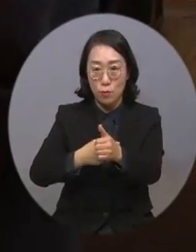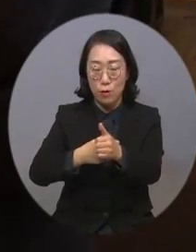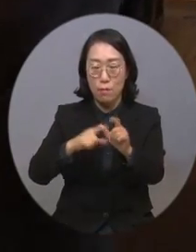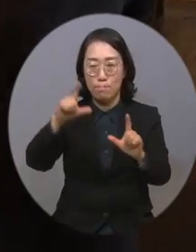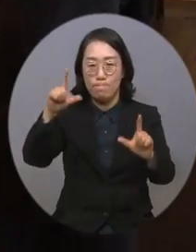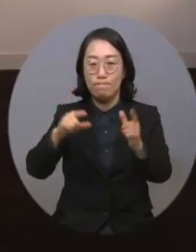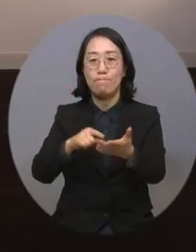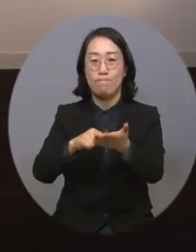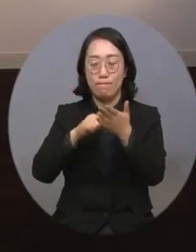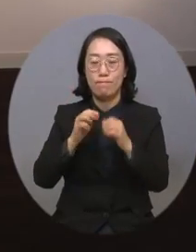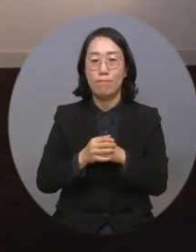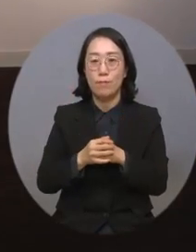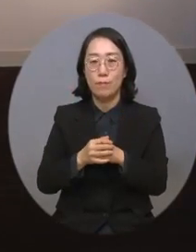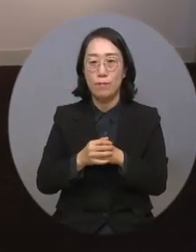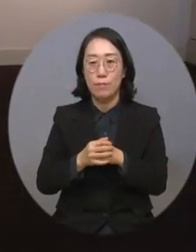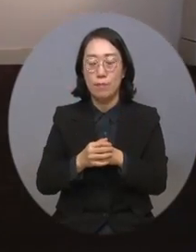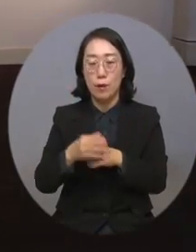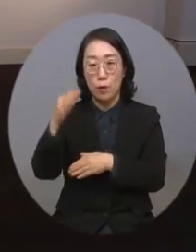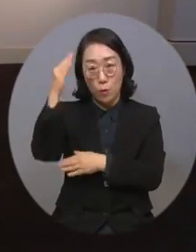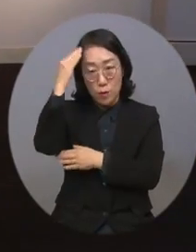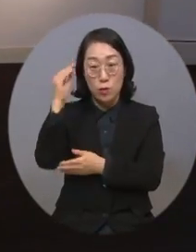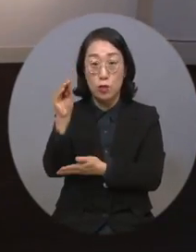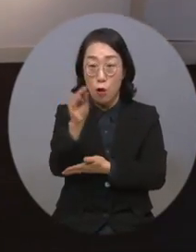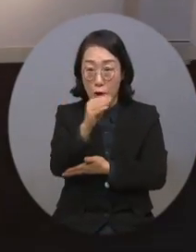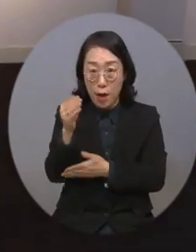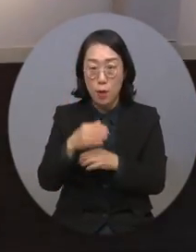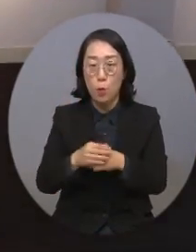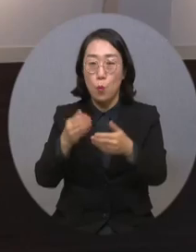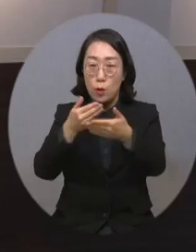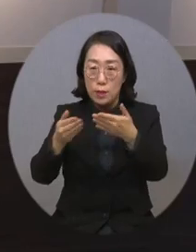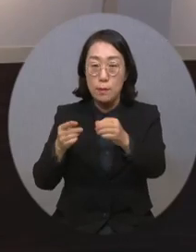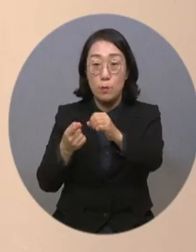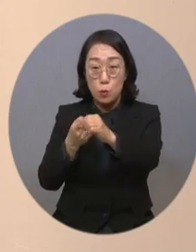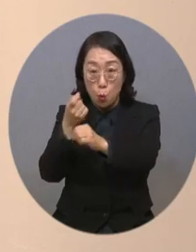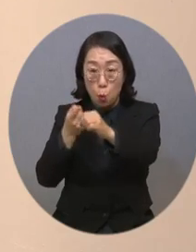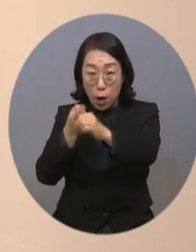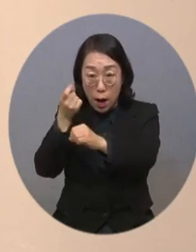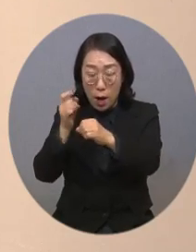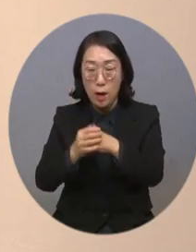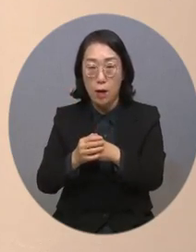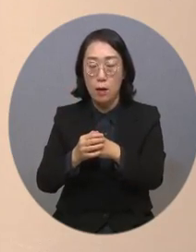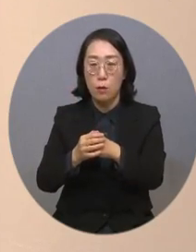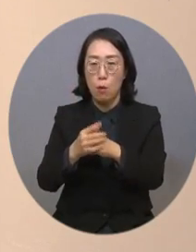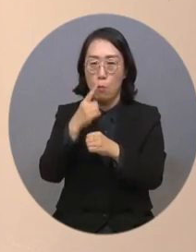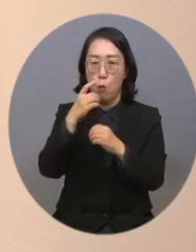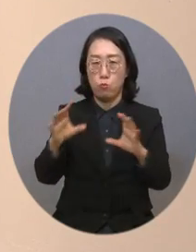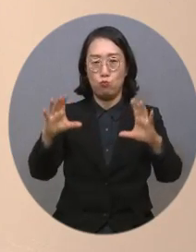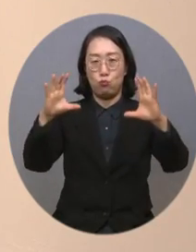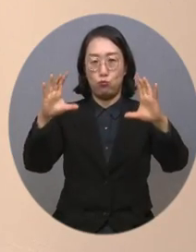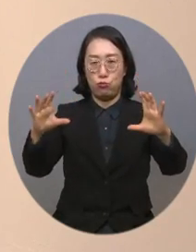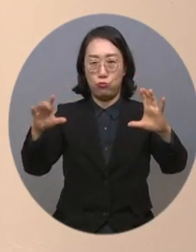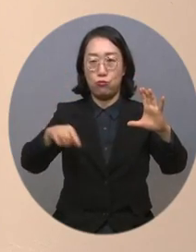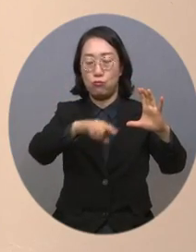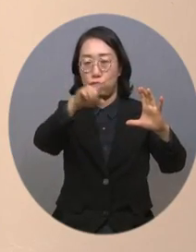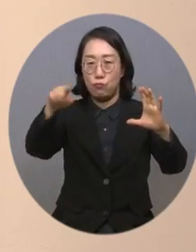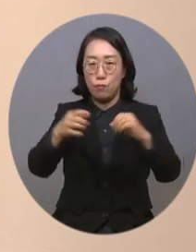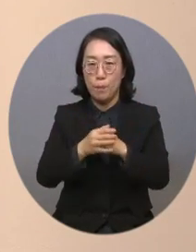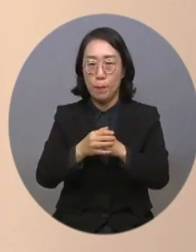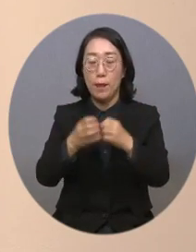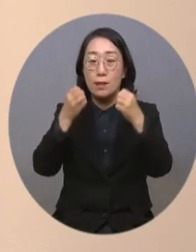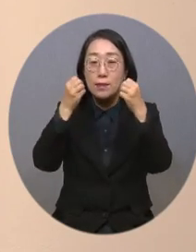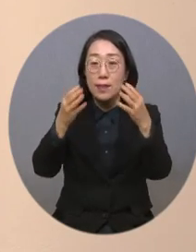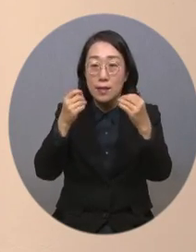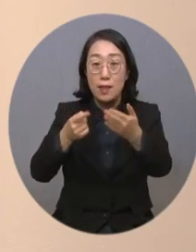이룹니다. 서예와 그림, 조각을 결합해 하나의 조형 예술품을 탄생시키는 색임의